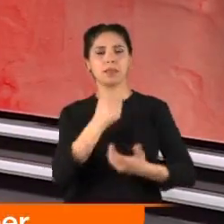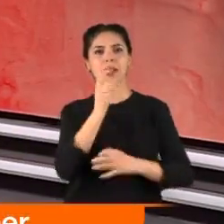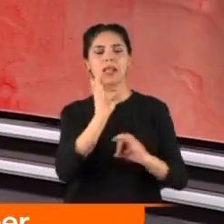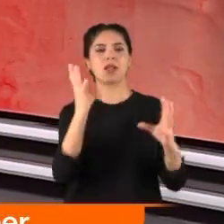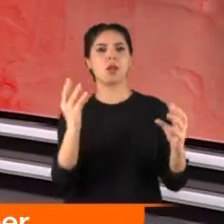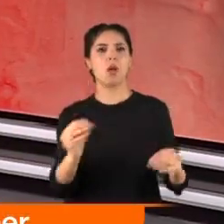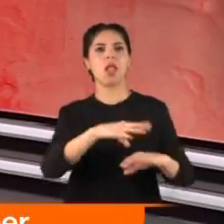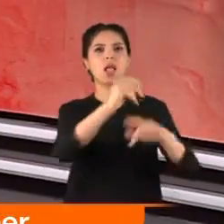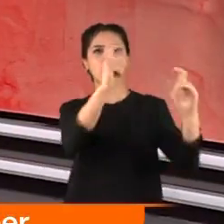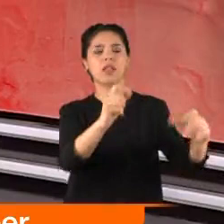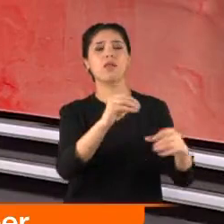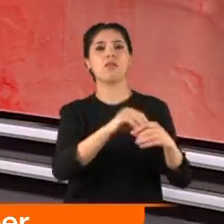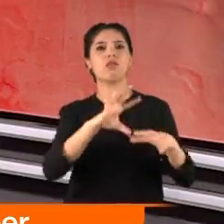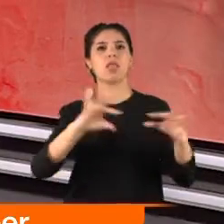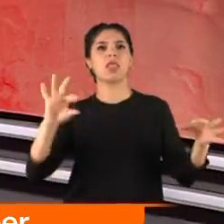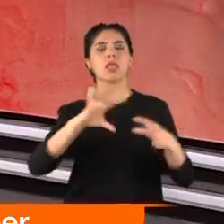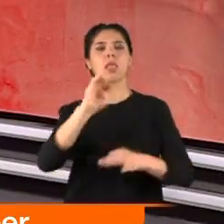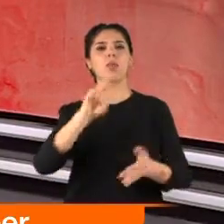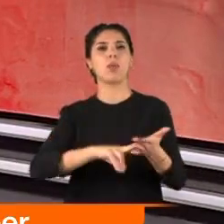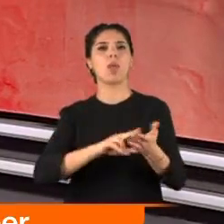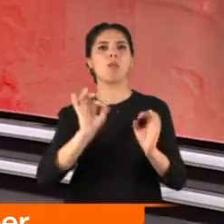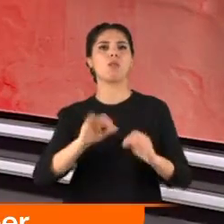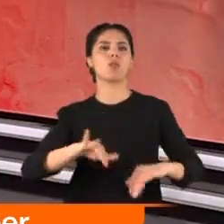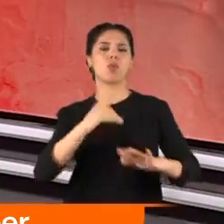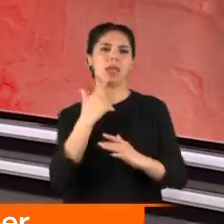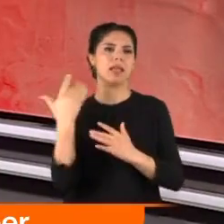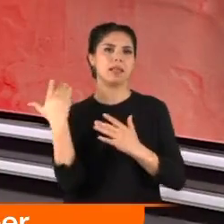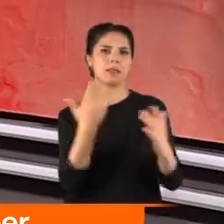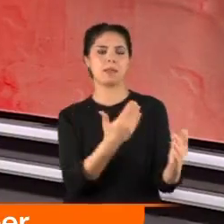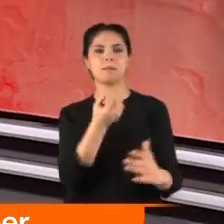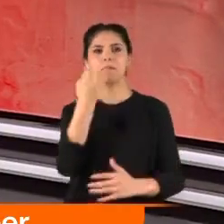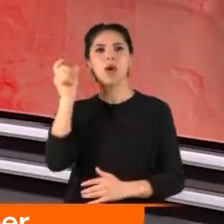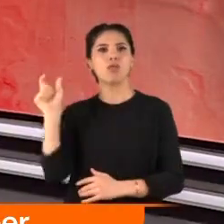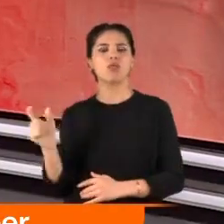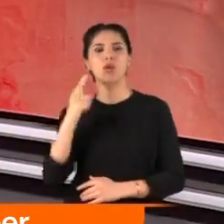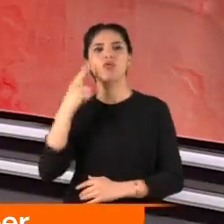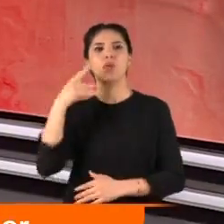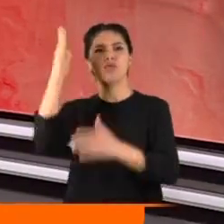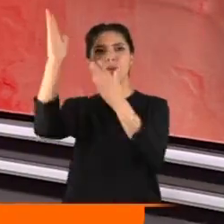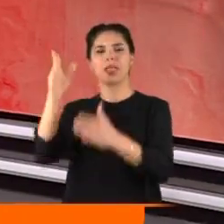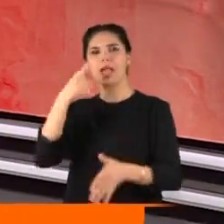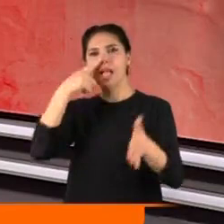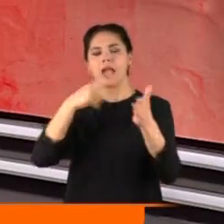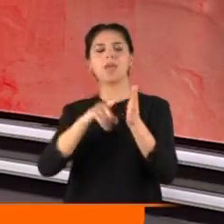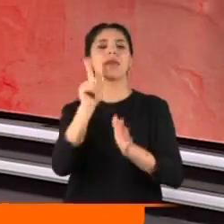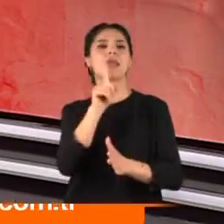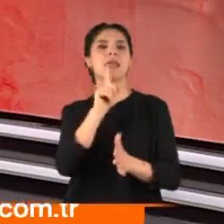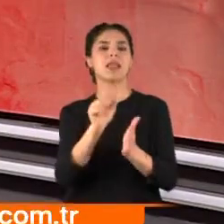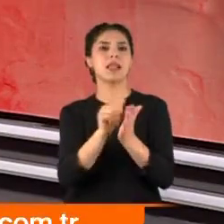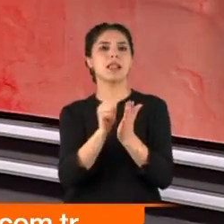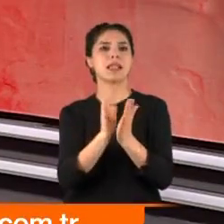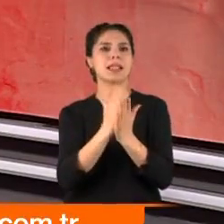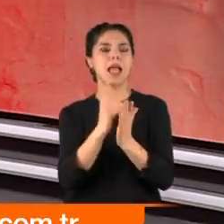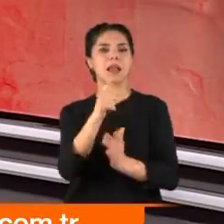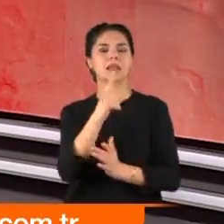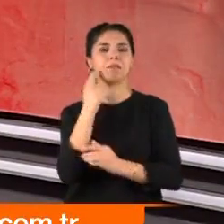İsveç için NATO üyeliği artık suya yazılmıştır cümlesini kurdu. Bahçeli, Cumhurbaşkanı Erdoğan'a hedef alan İngiliz The Economist dergisine